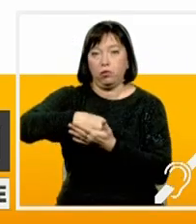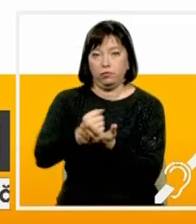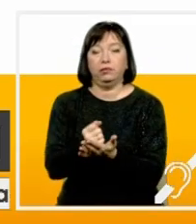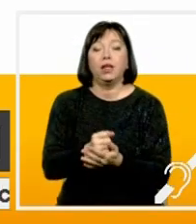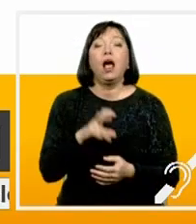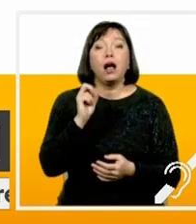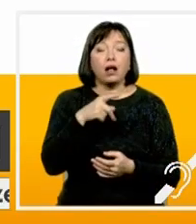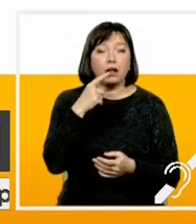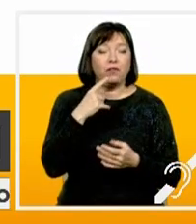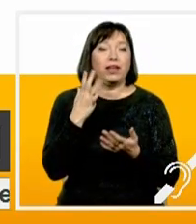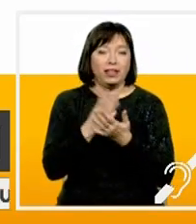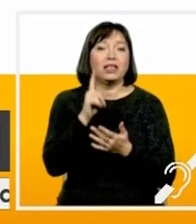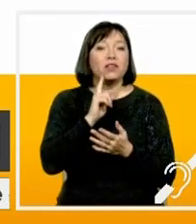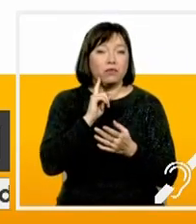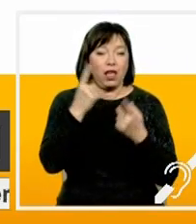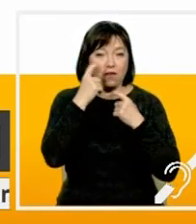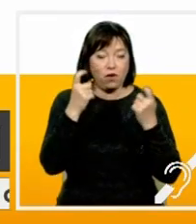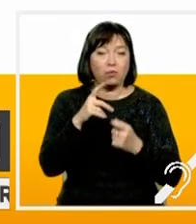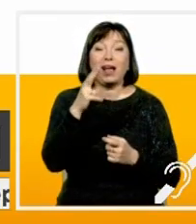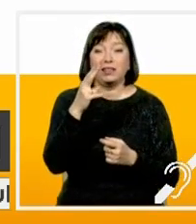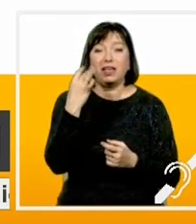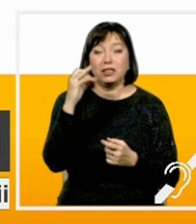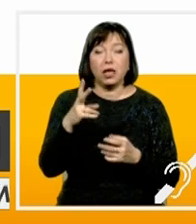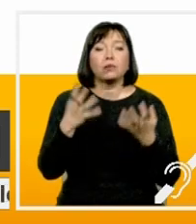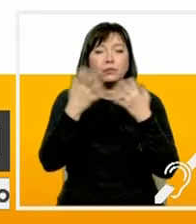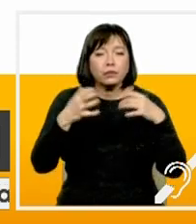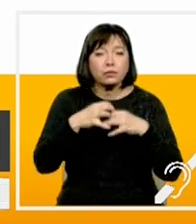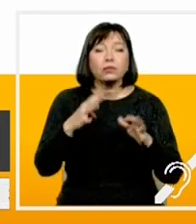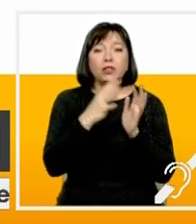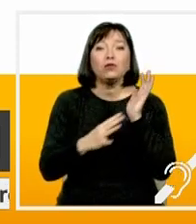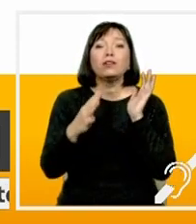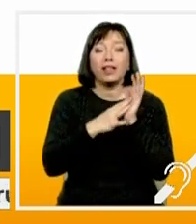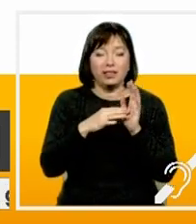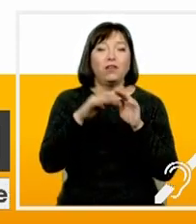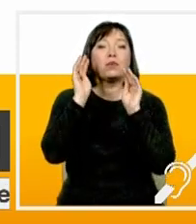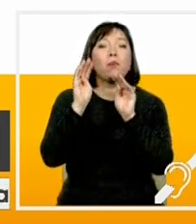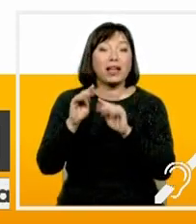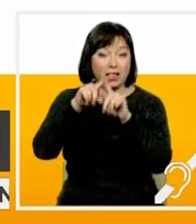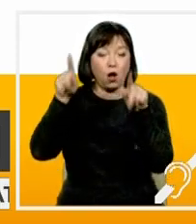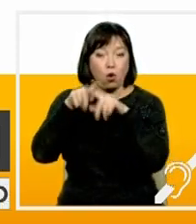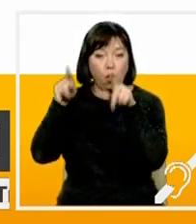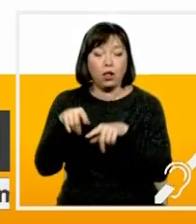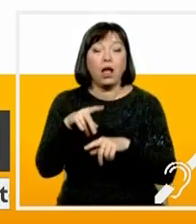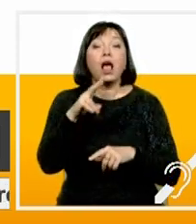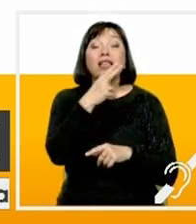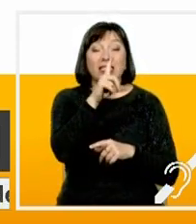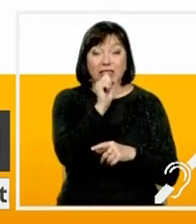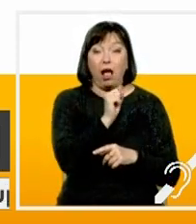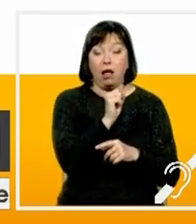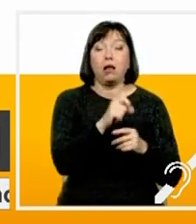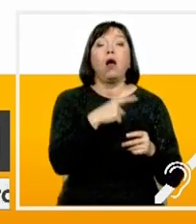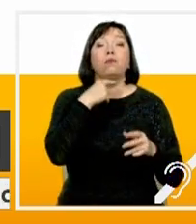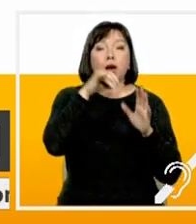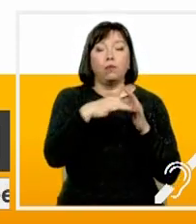Potrivit datelor preliminare prezentate de CEC, după numărătoarea 99% din procese verbale, pentru da au votat puțin